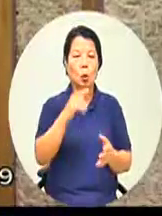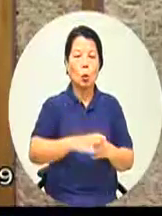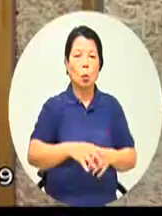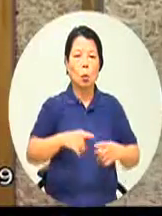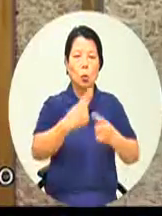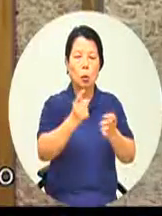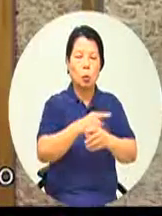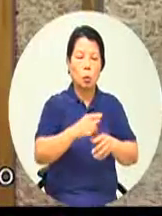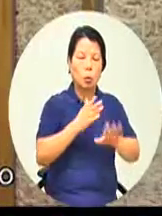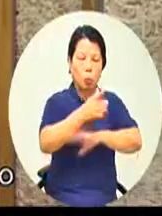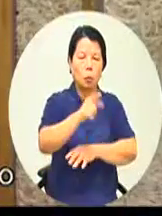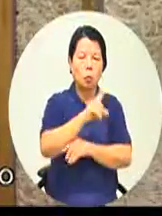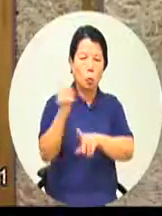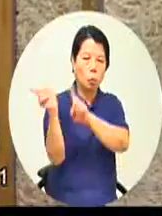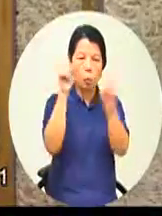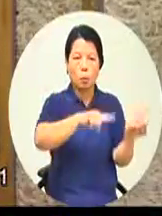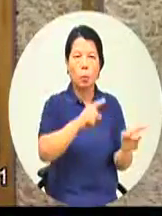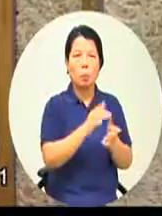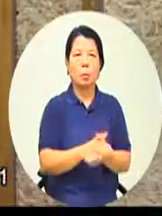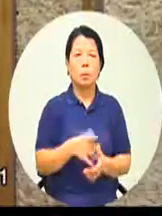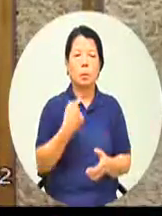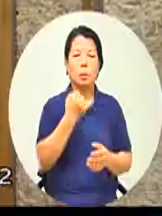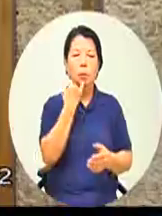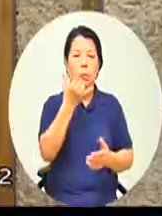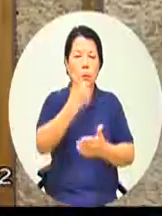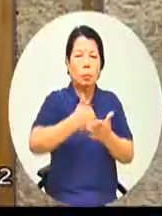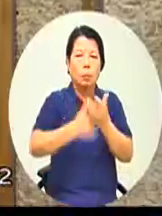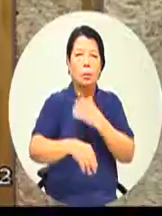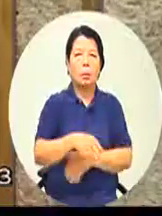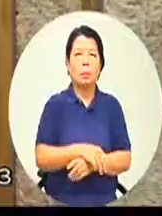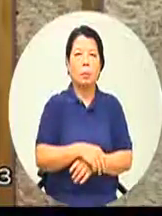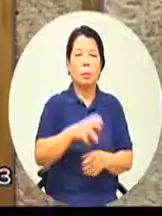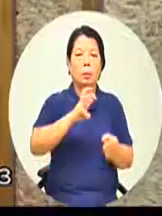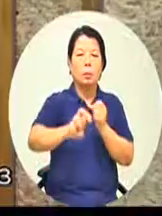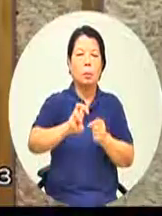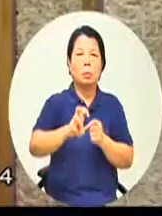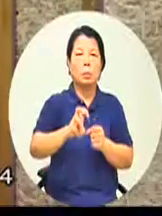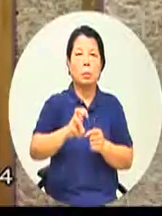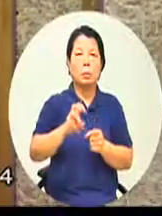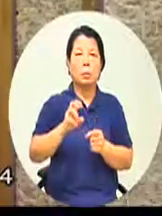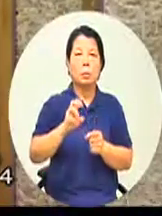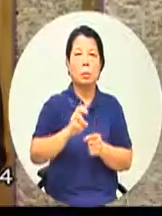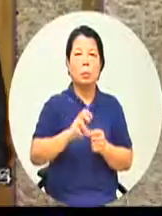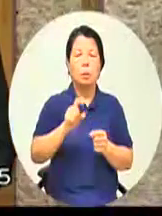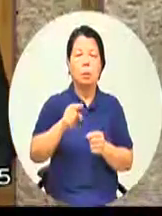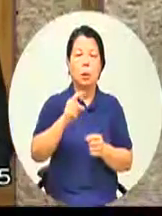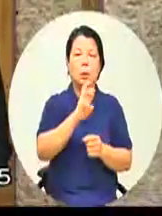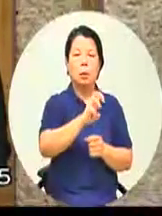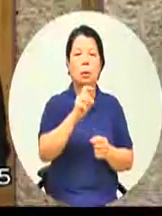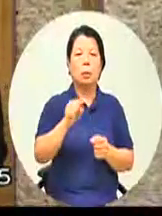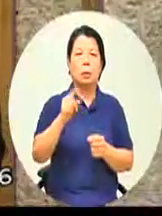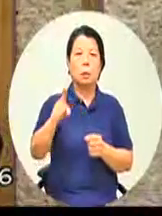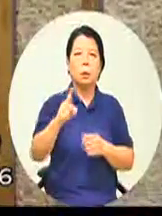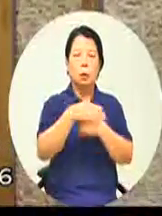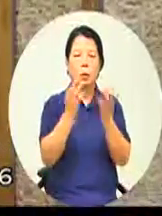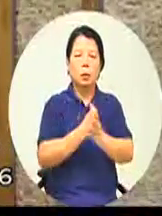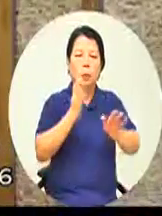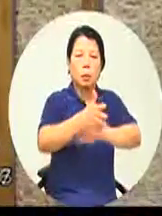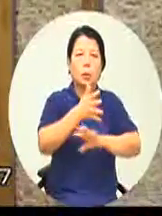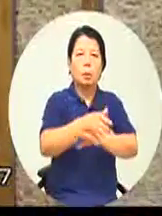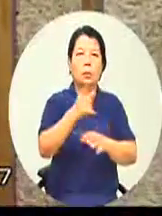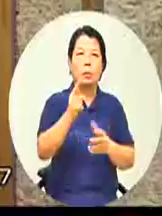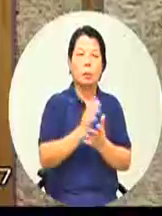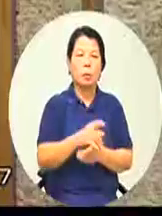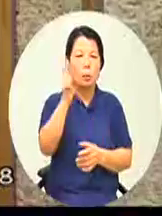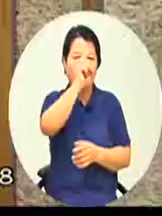天的话哈，超过一天的话，那你就可以减少1/30的这个收视费。假如说超过了10天，那你这个月都